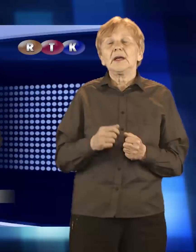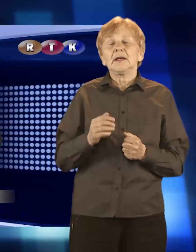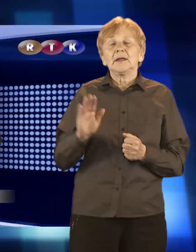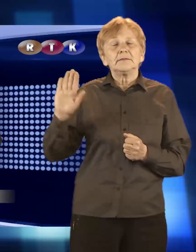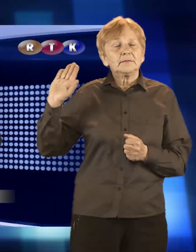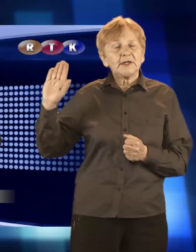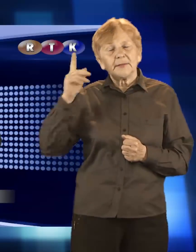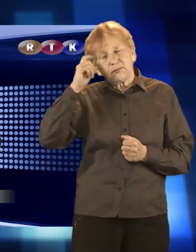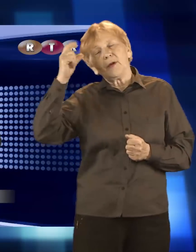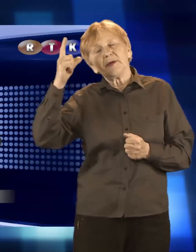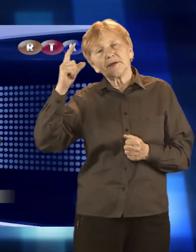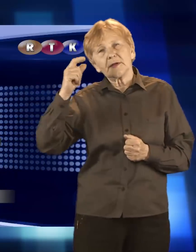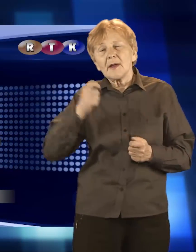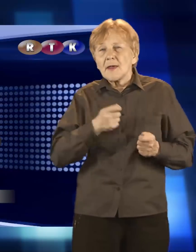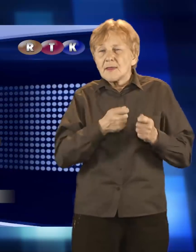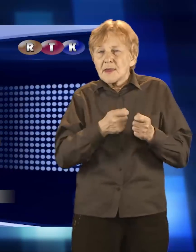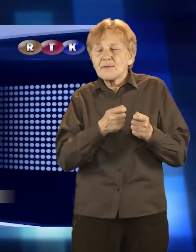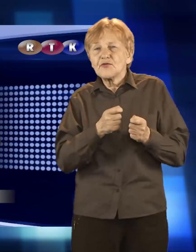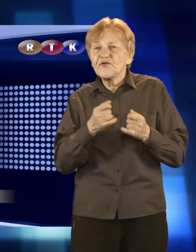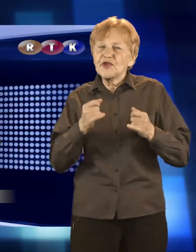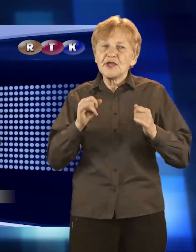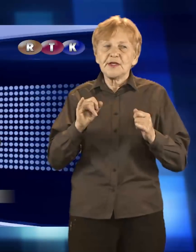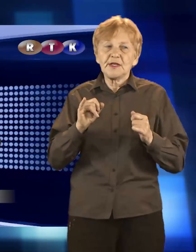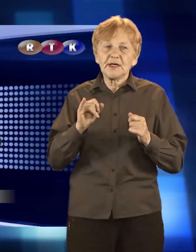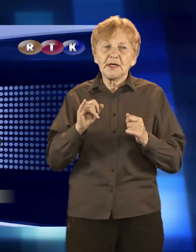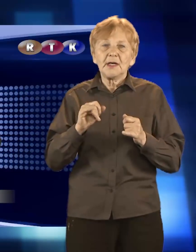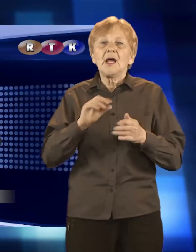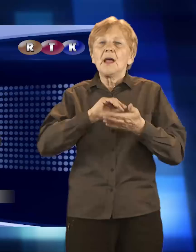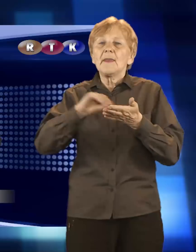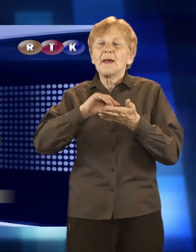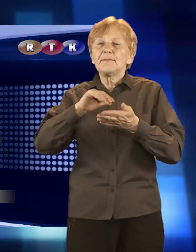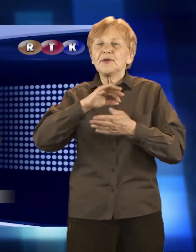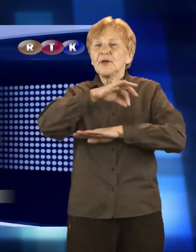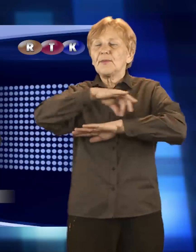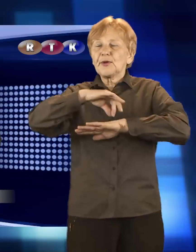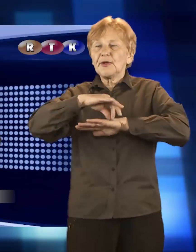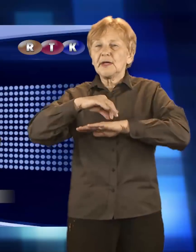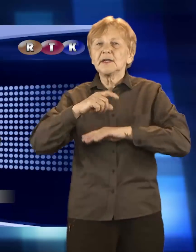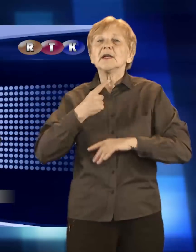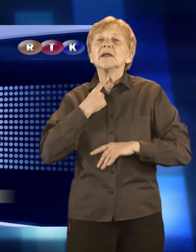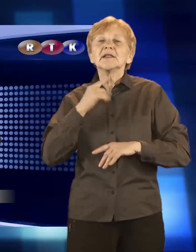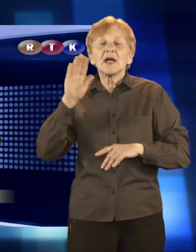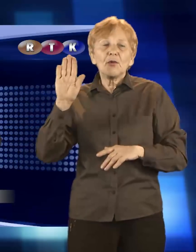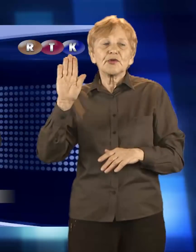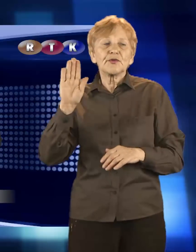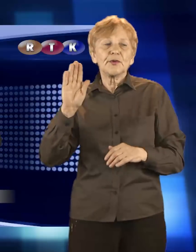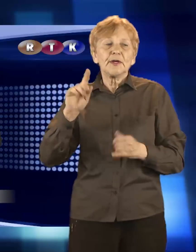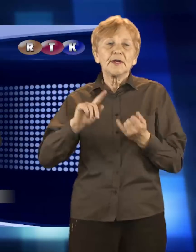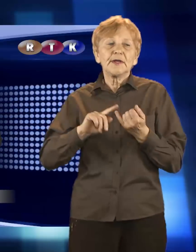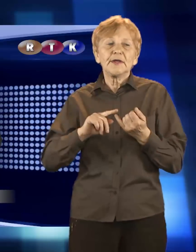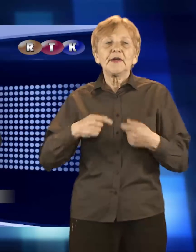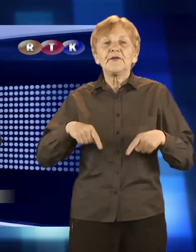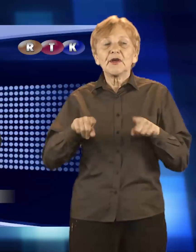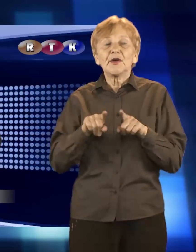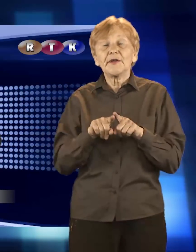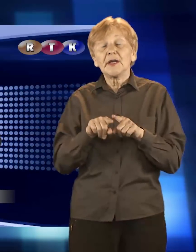Wpadnij na pomysł, przekonaj do niego innych, napisz projekt, wypromuj go i zagłosuj razem z mieszkańcami. Oto pięć kroków do